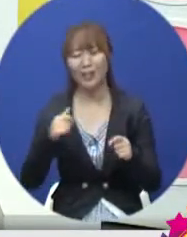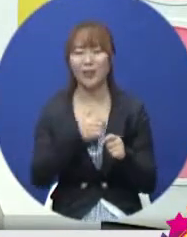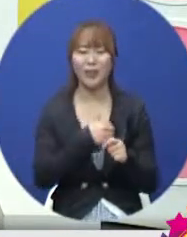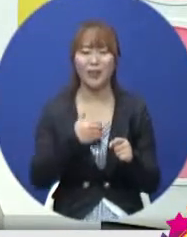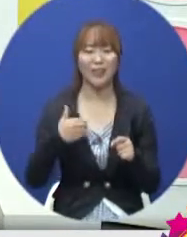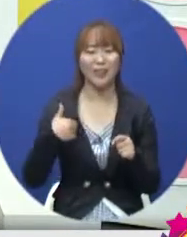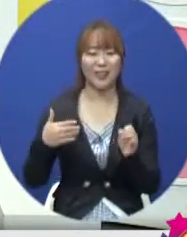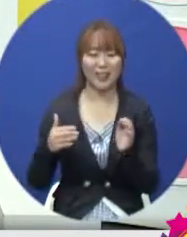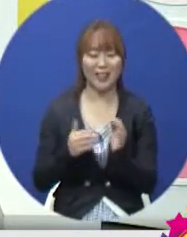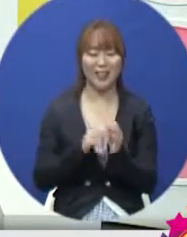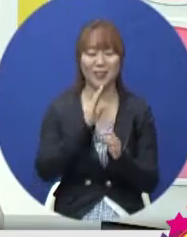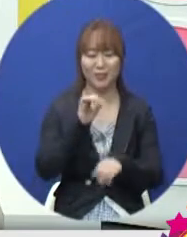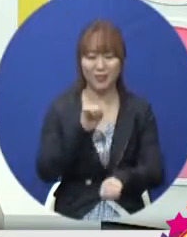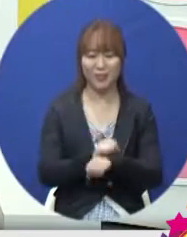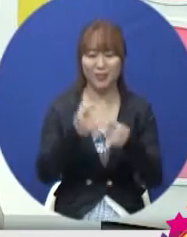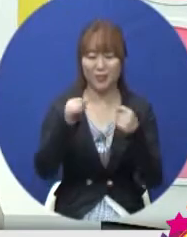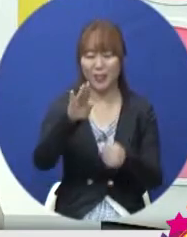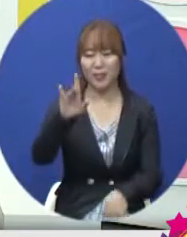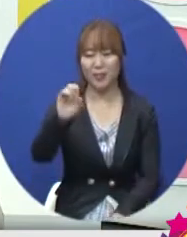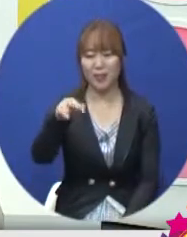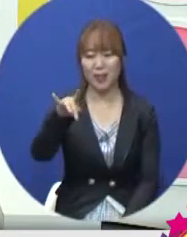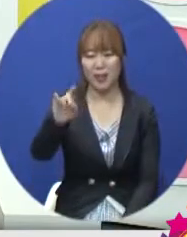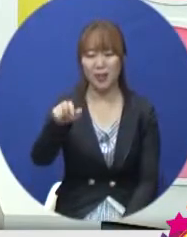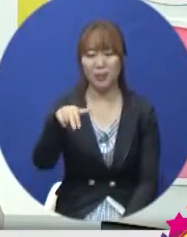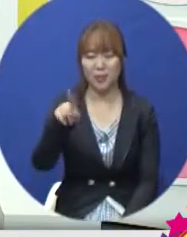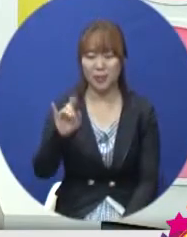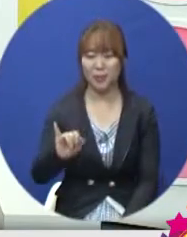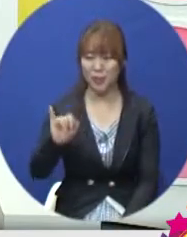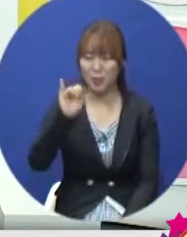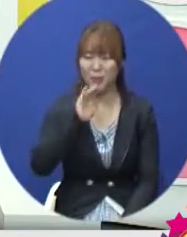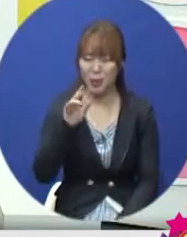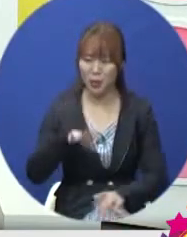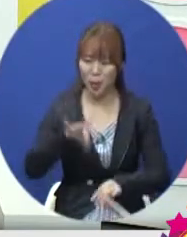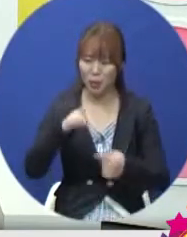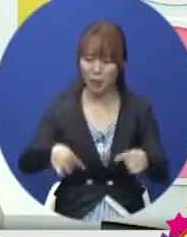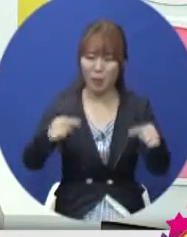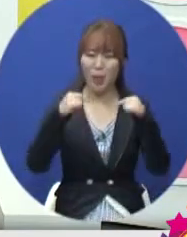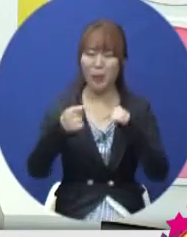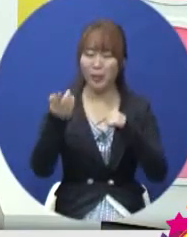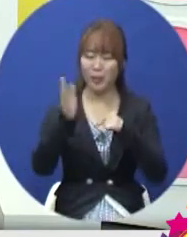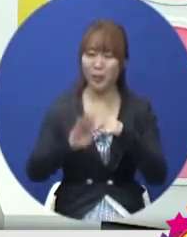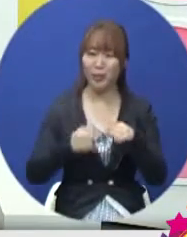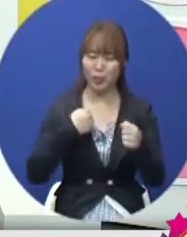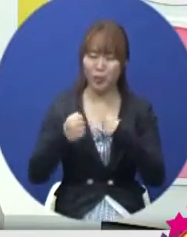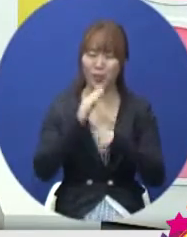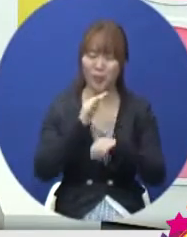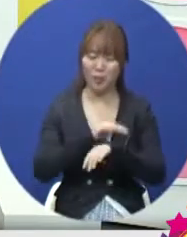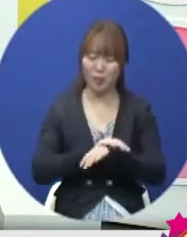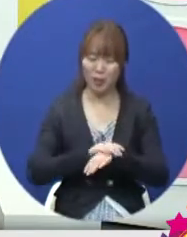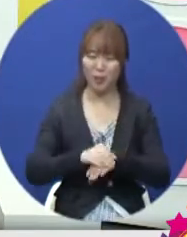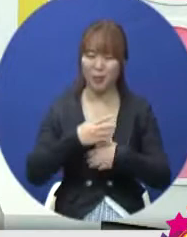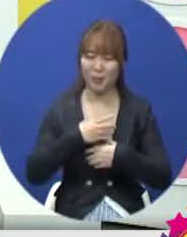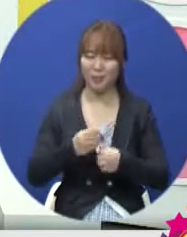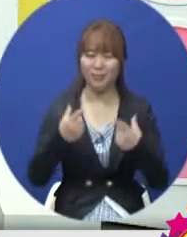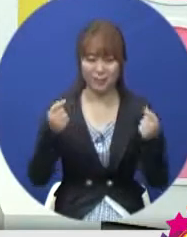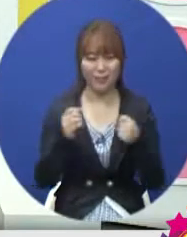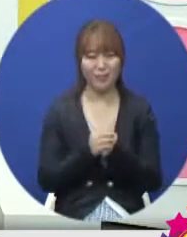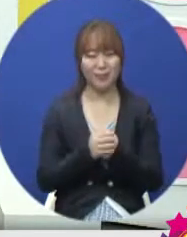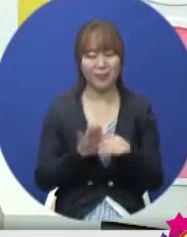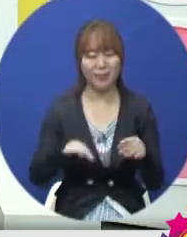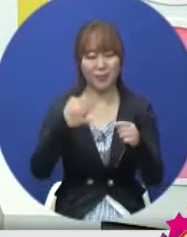여유까지 아주 그러니까 잘해주셨습니다. 우리 방정자 누님께서 처음 참여하셨는데도 아주 편안하게 잘해주셨습니다. 잘해주셨습니다.